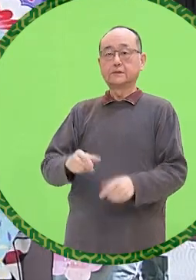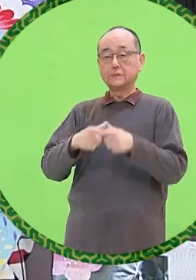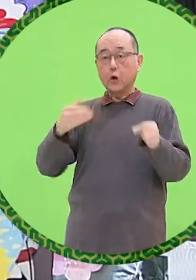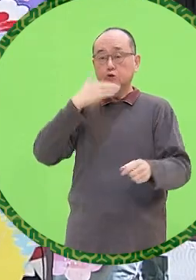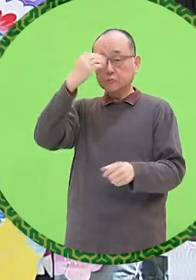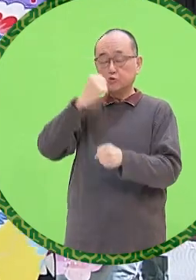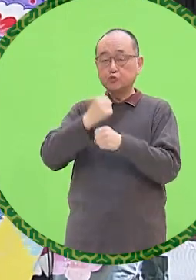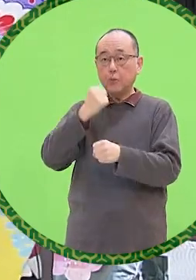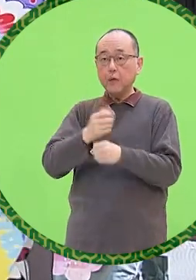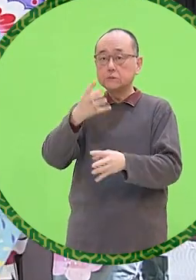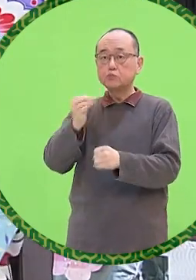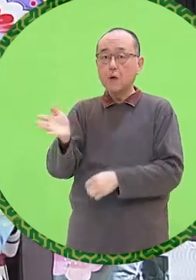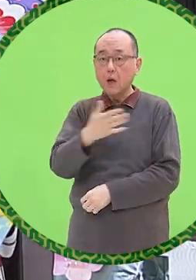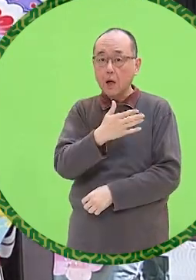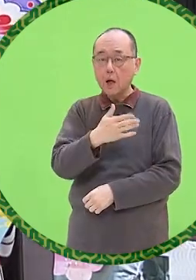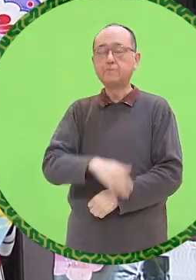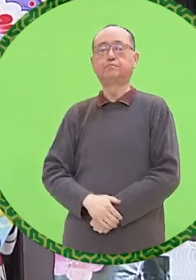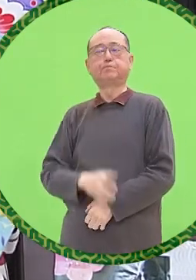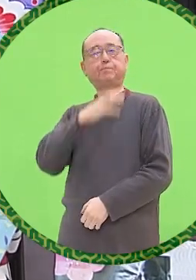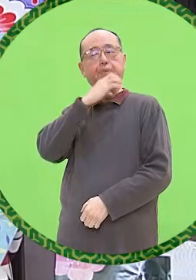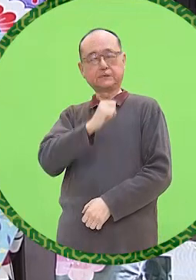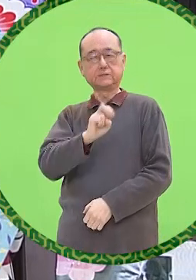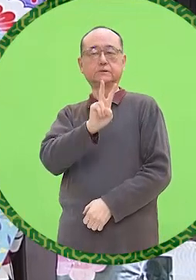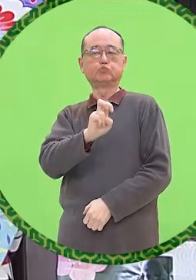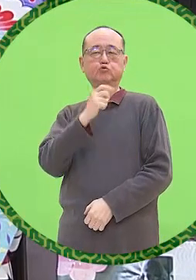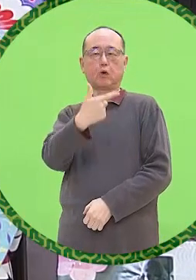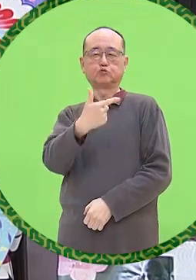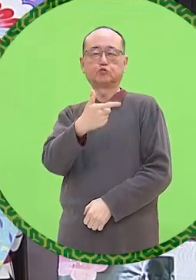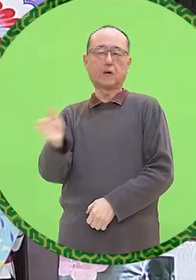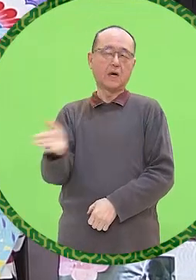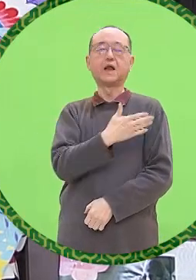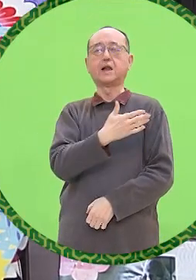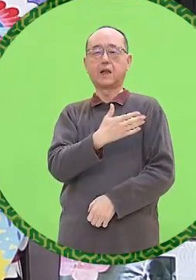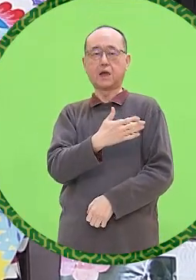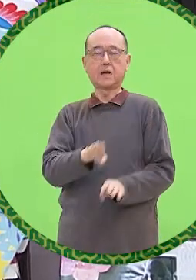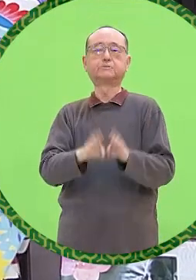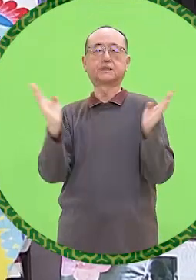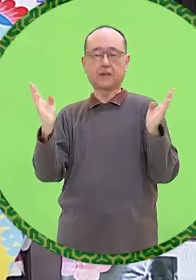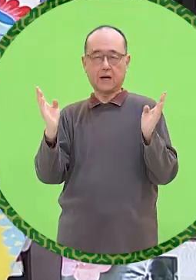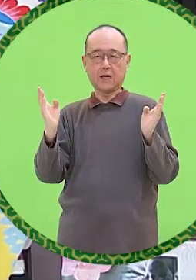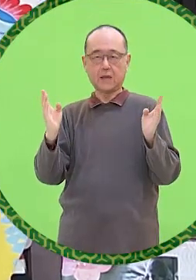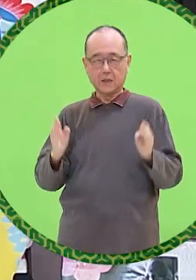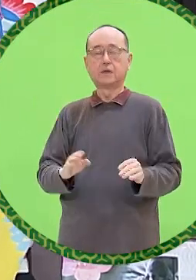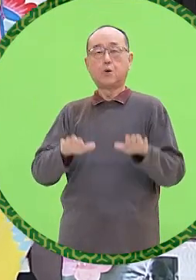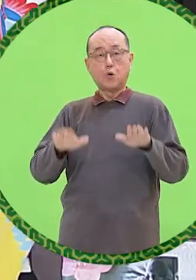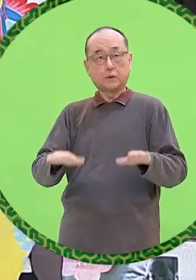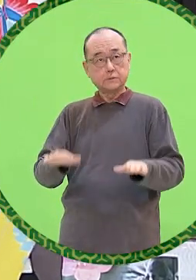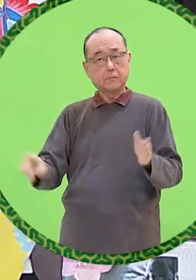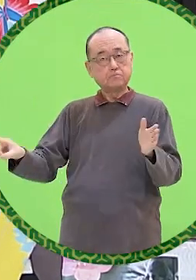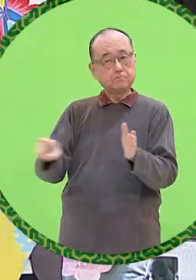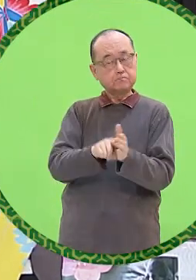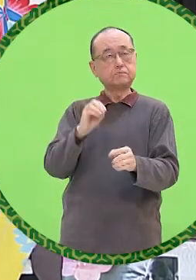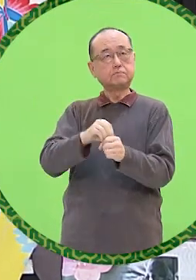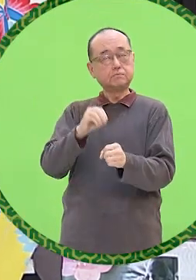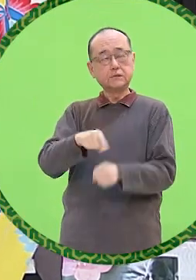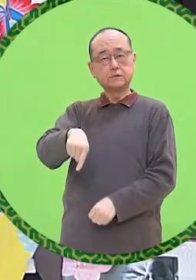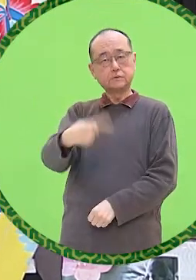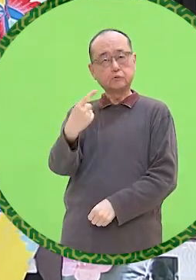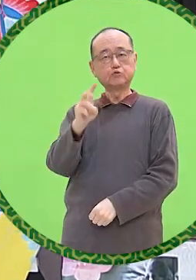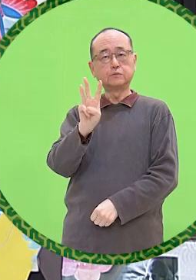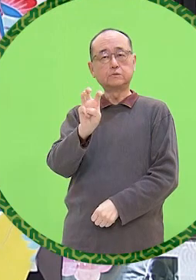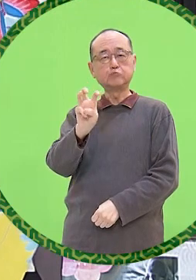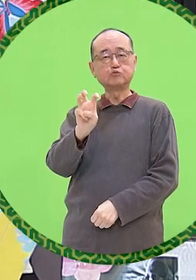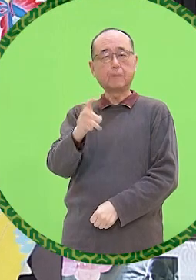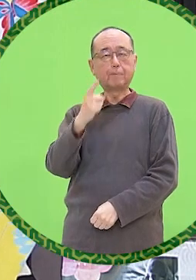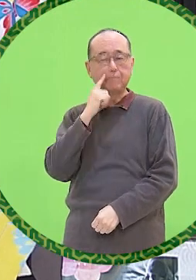こちらではいつから日本酒を作ってるんですか？ 明治26年が創業になりますので、今年で約130